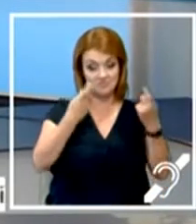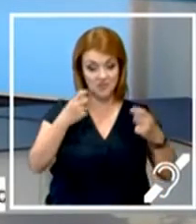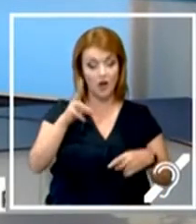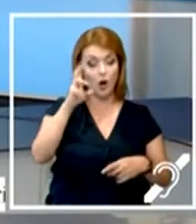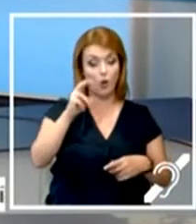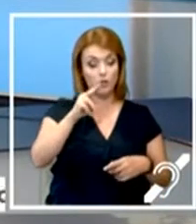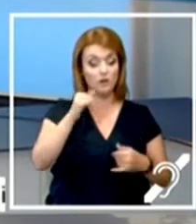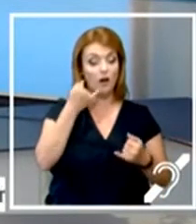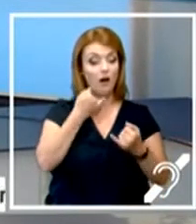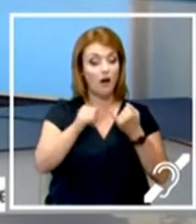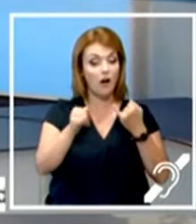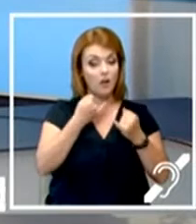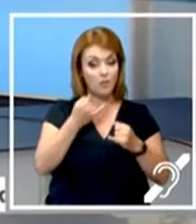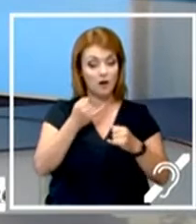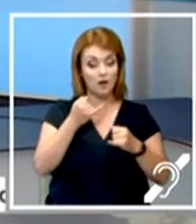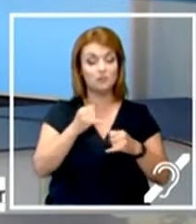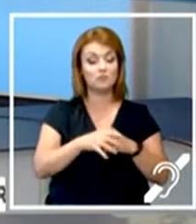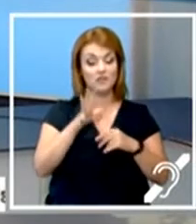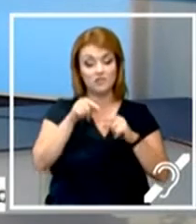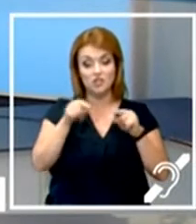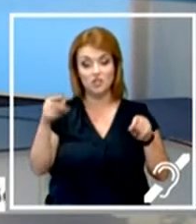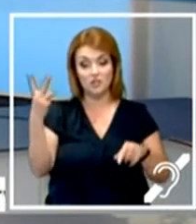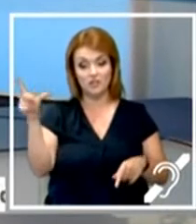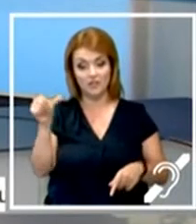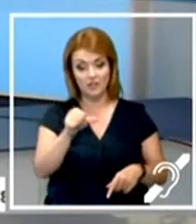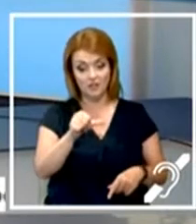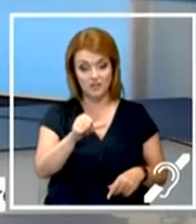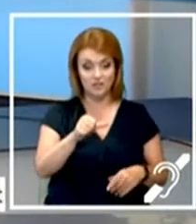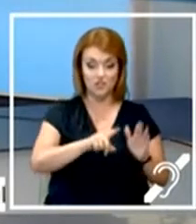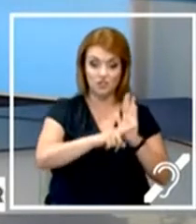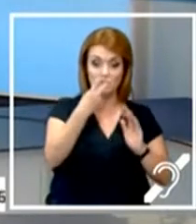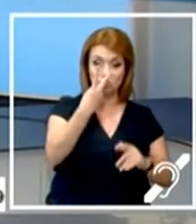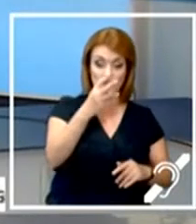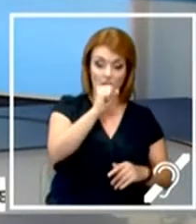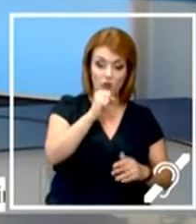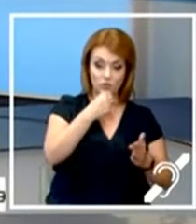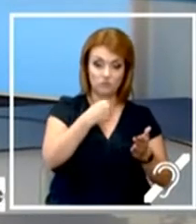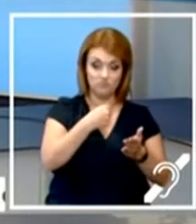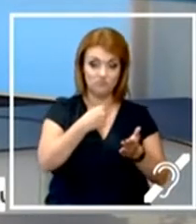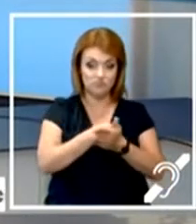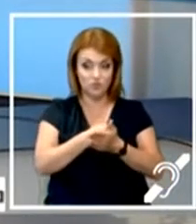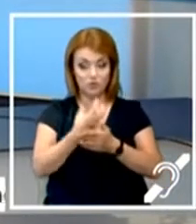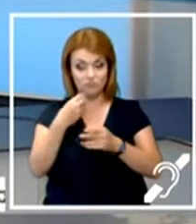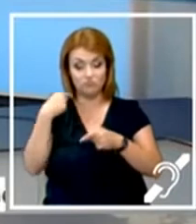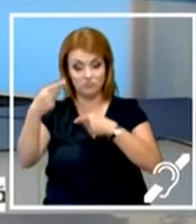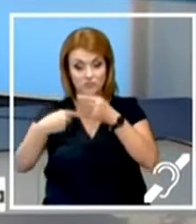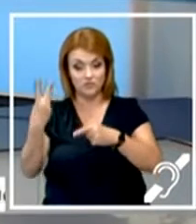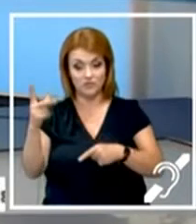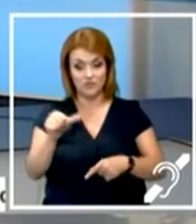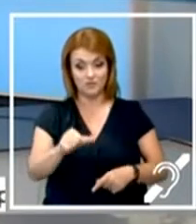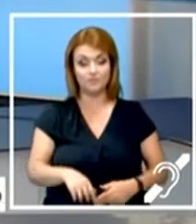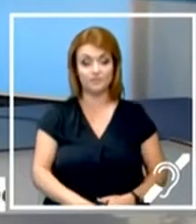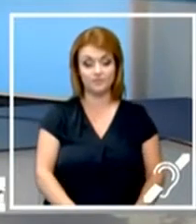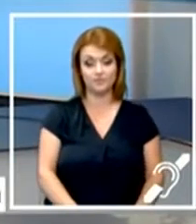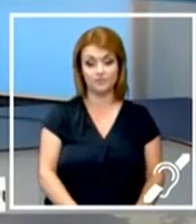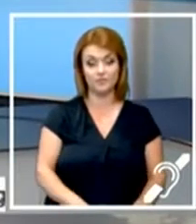temperaturi ridicate valabil timp de o săptămână în perioada 23-29 august. În intervalul menționat pe arii extinse,